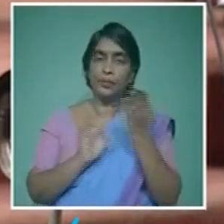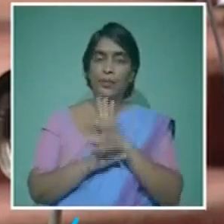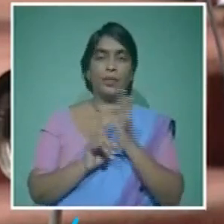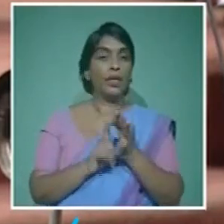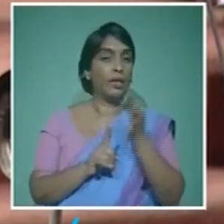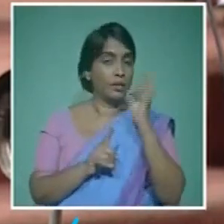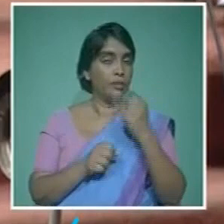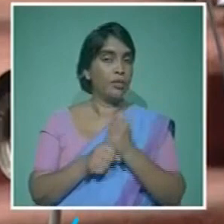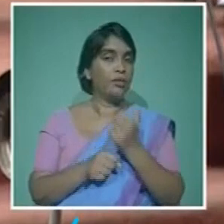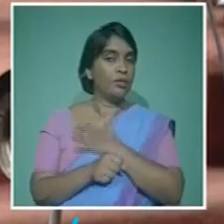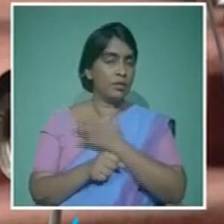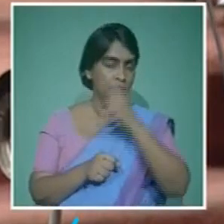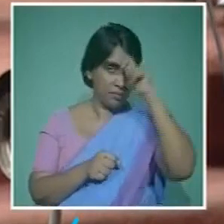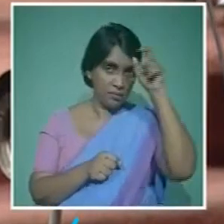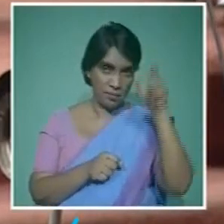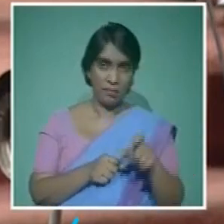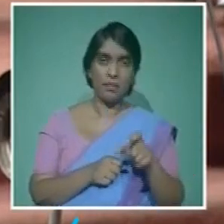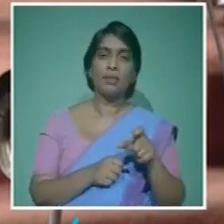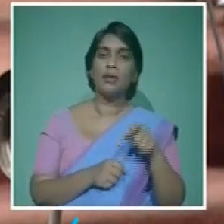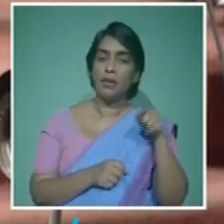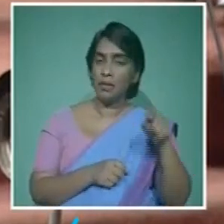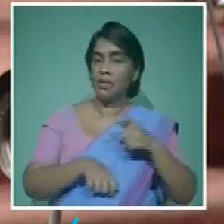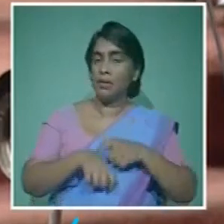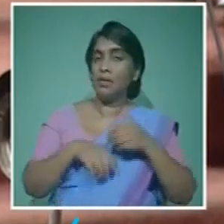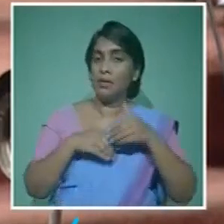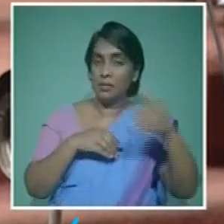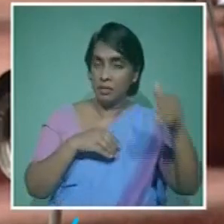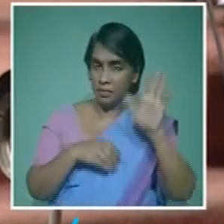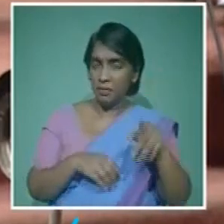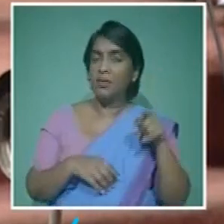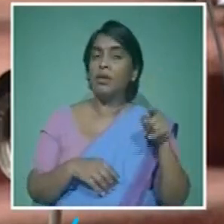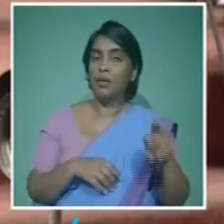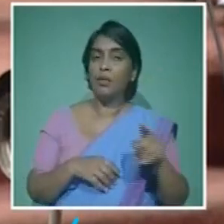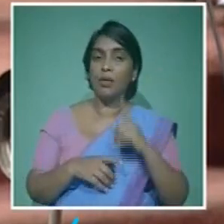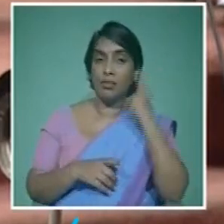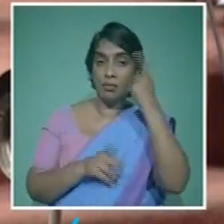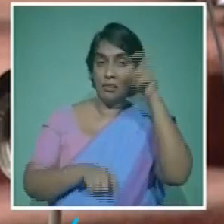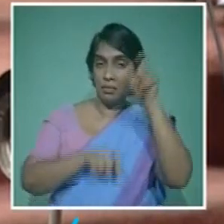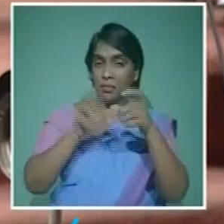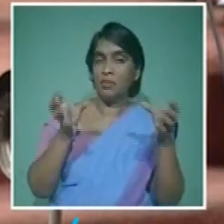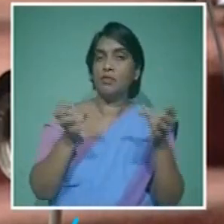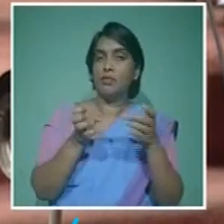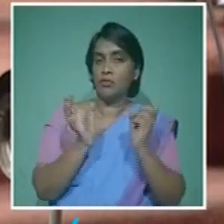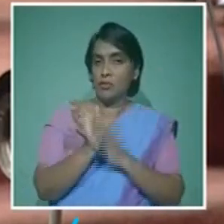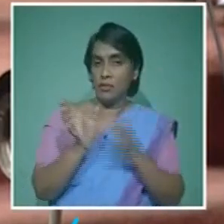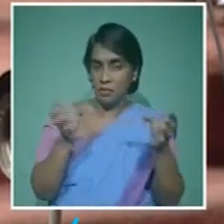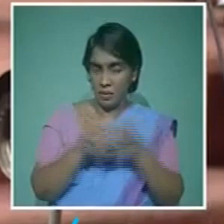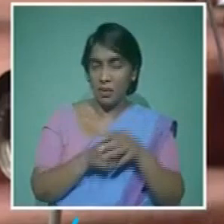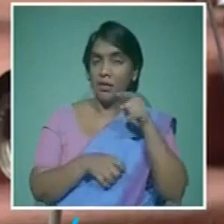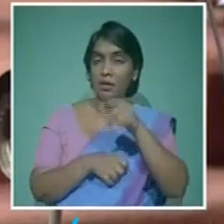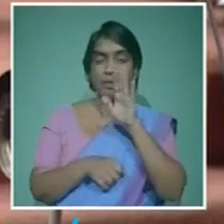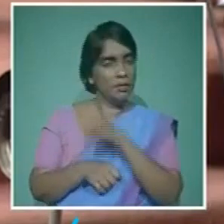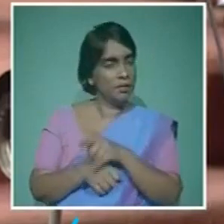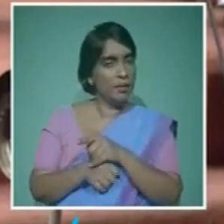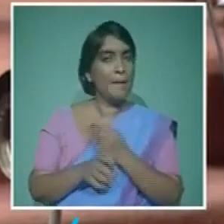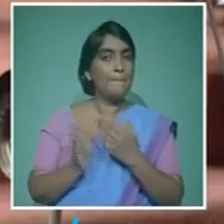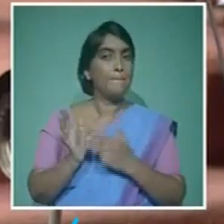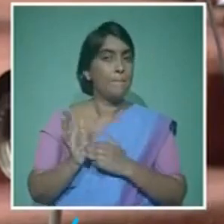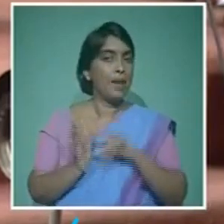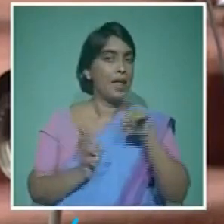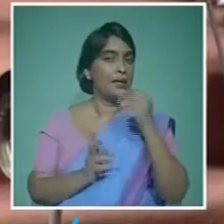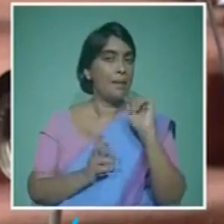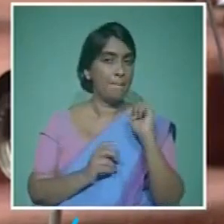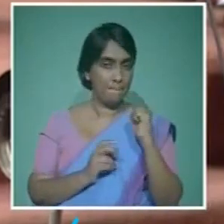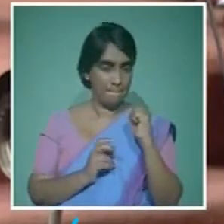ஜனாதிபதி கோட்டபாய ராஜபக்ஷ அவர்கள் இருந்த காலத்திலே ஒரு நிபுணர் குழுவை அமைத்திருந்தார். அதற்கு 158 மில்லியன்